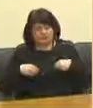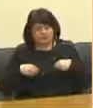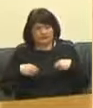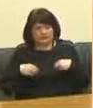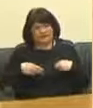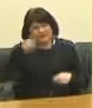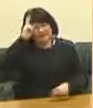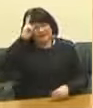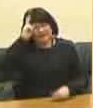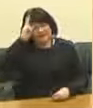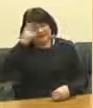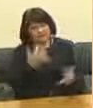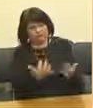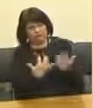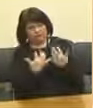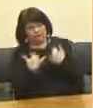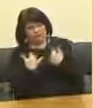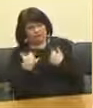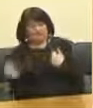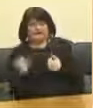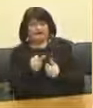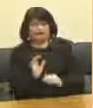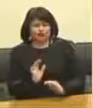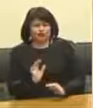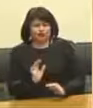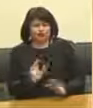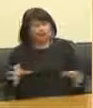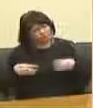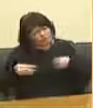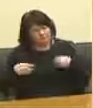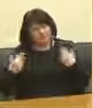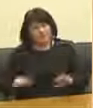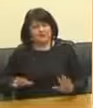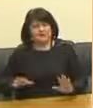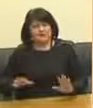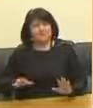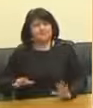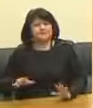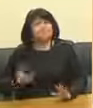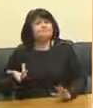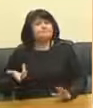από τη Γερμανία πρόσφυγες. Αυτό δεχθήκατε.